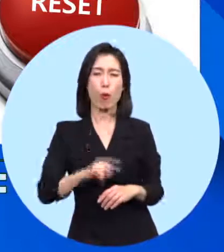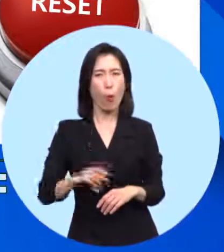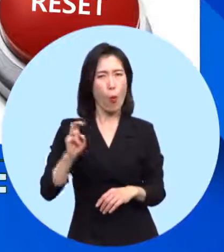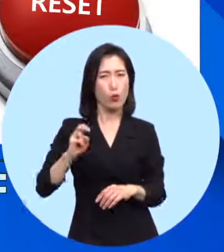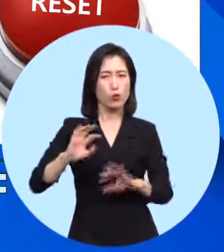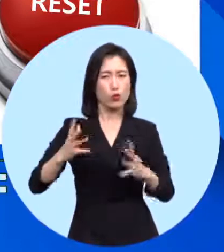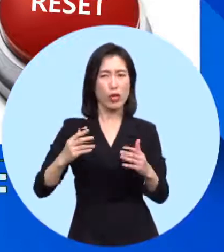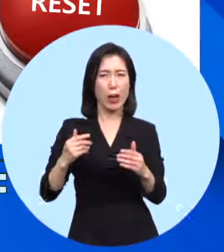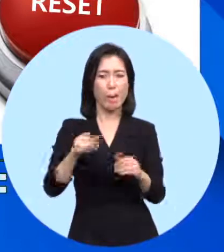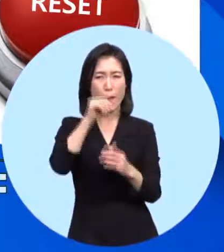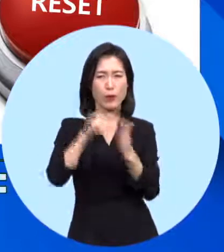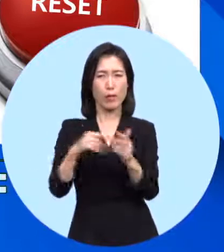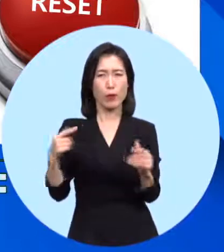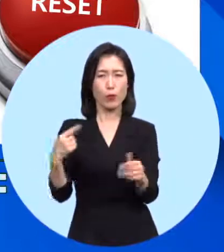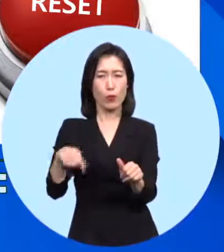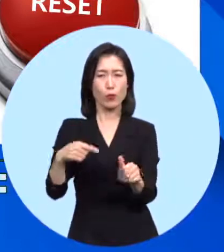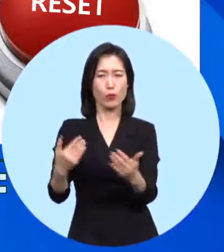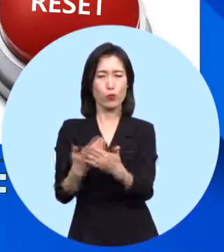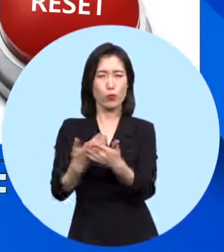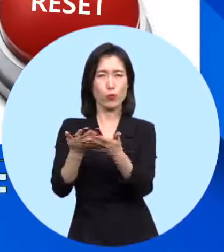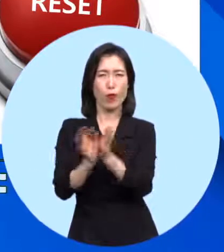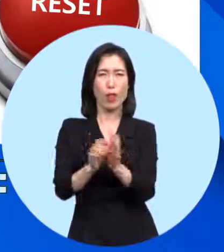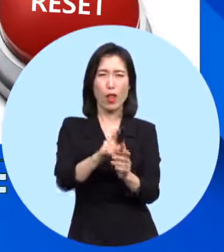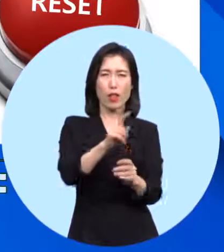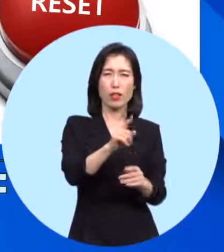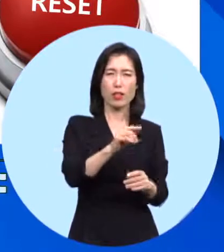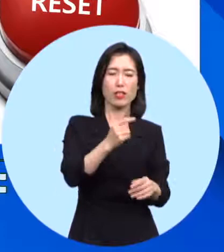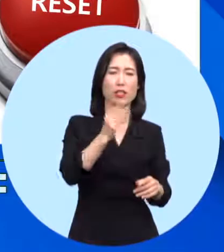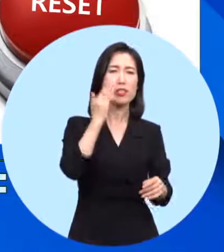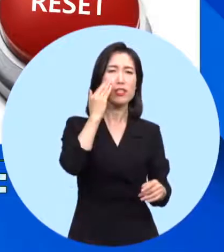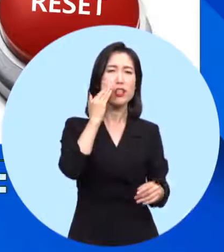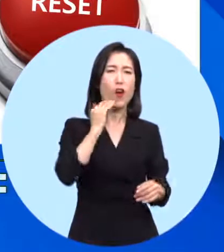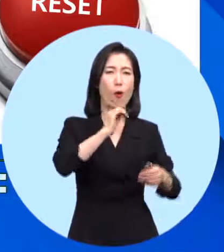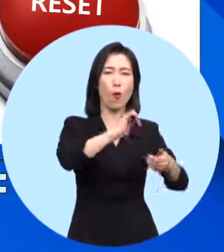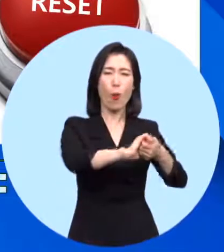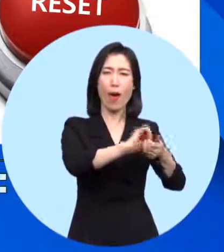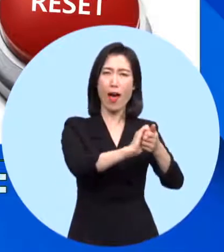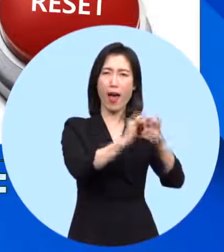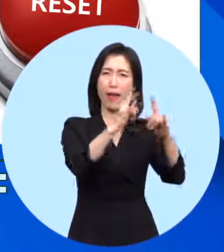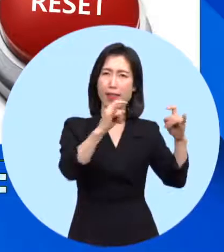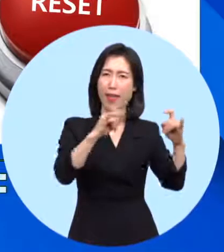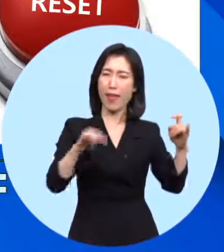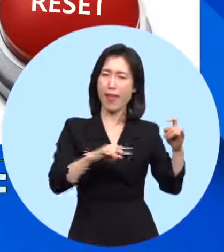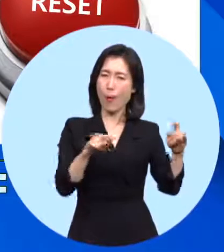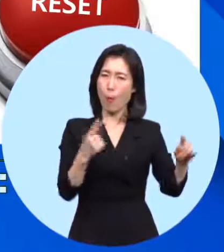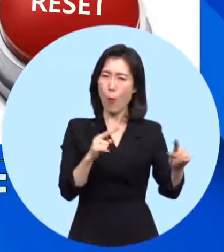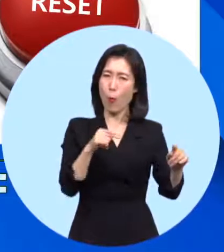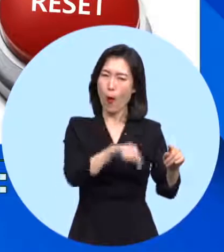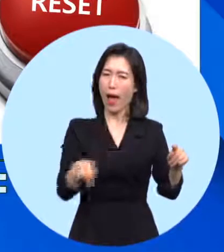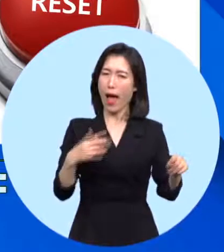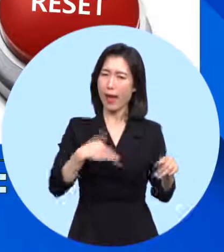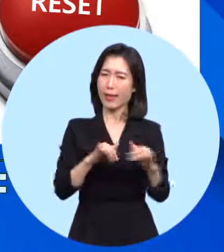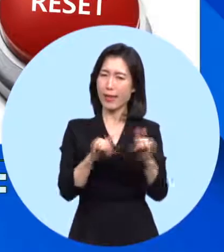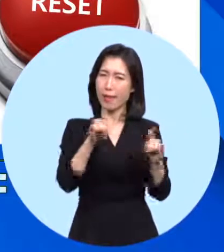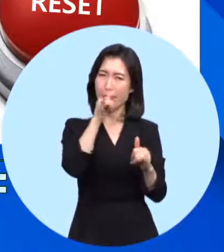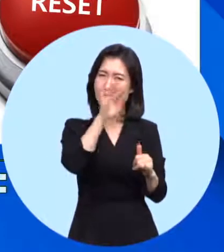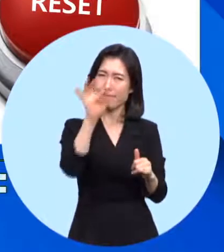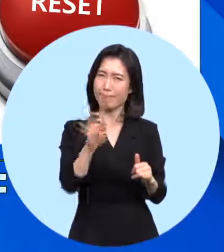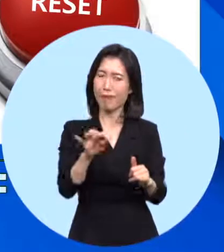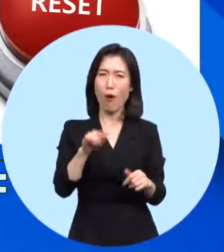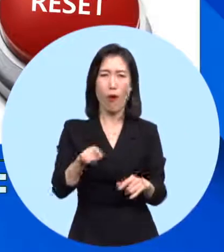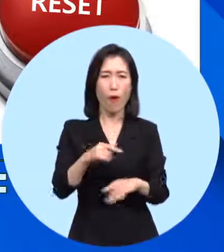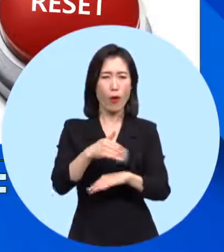이 청와대 누구랑 MOU 체결했나? 이렇게 세련되게 기획을 잘하다니.